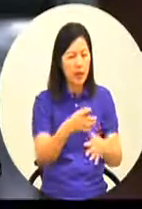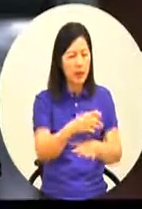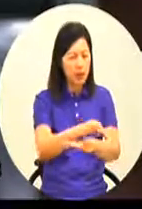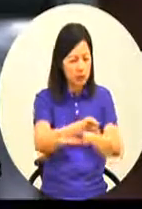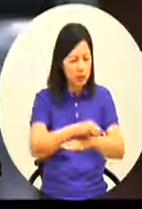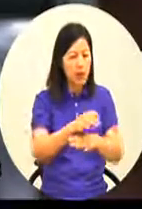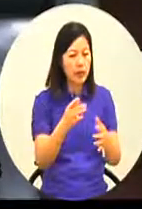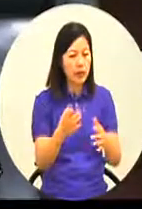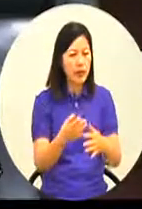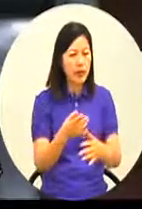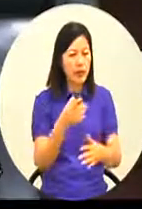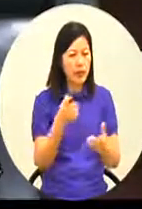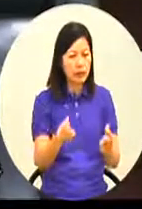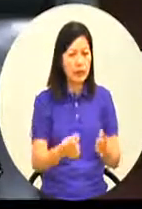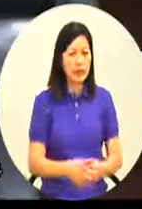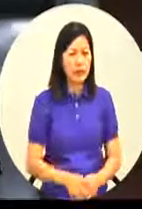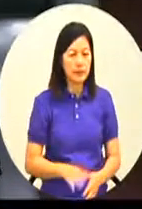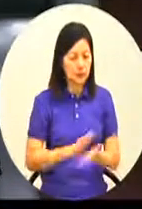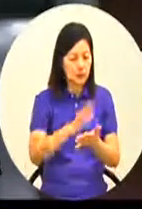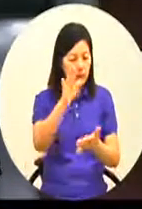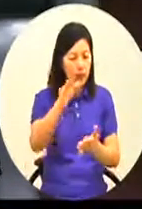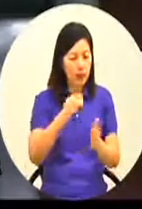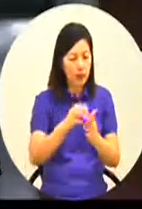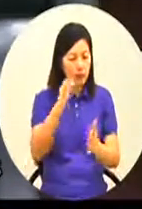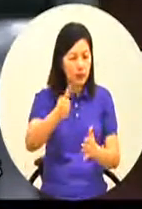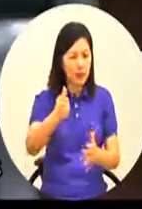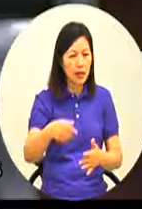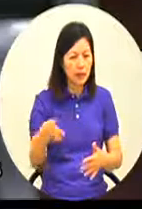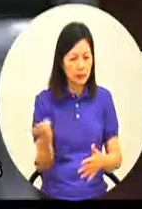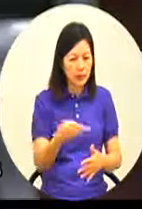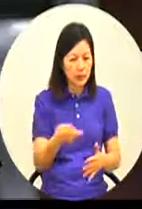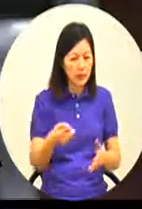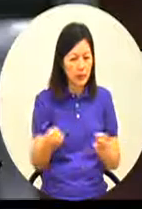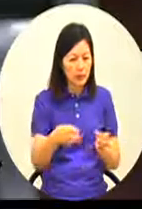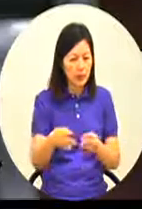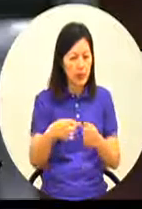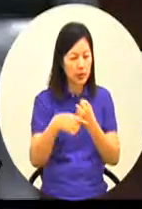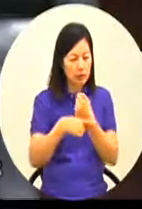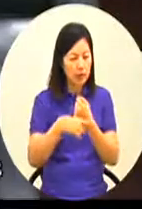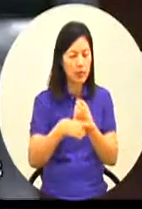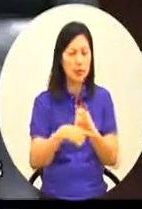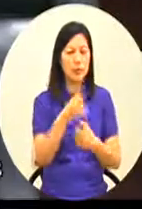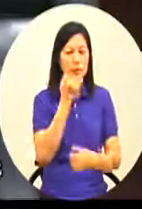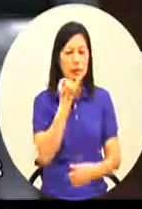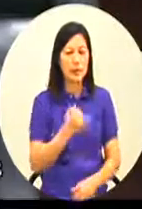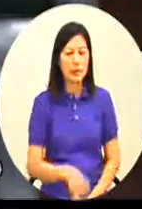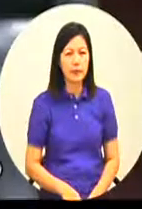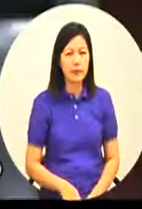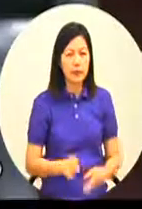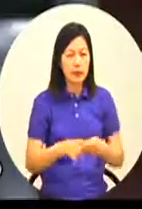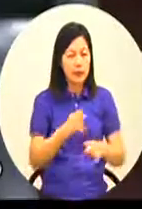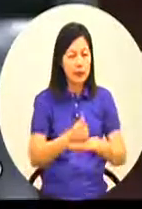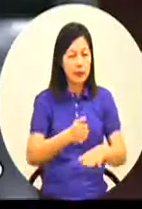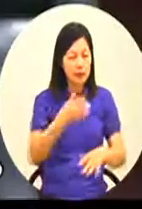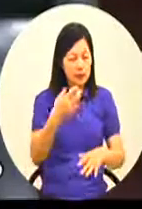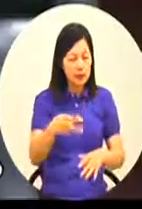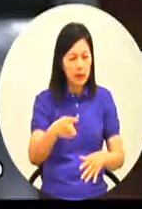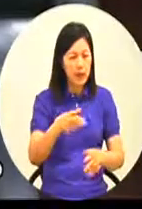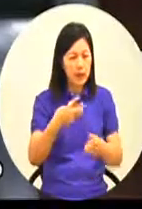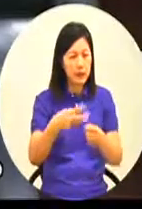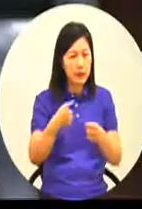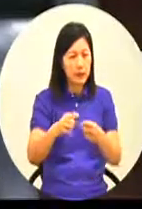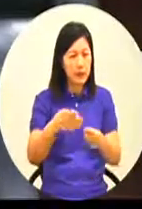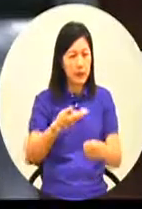也希望说未来可以再跟我们的局长来做这方面的研讨。那主席，我是不是可以再跟您要三分